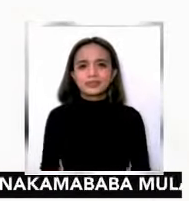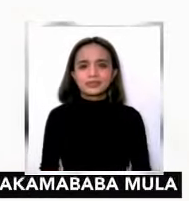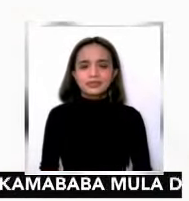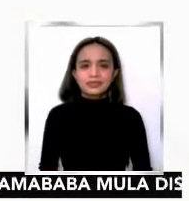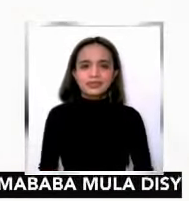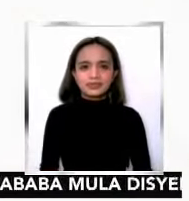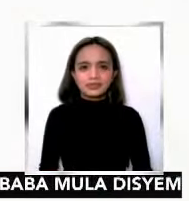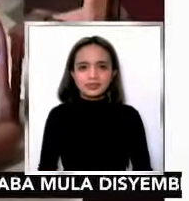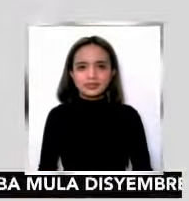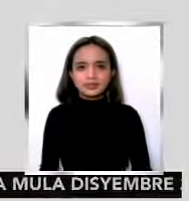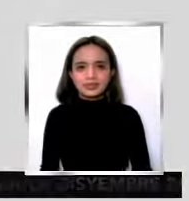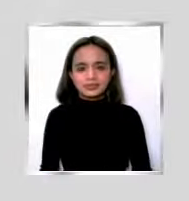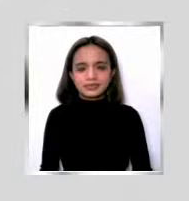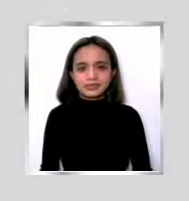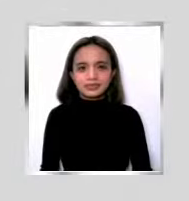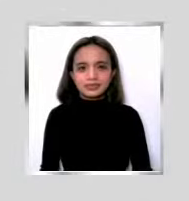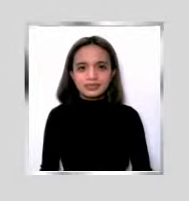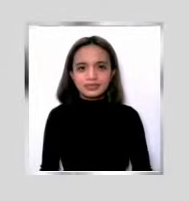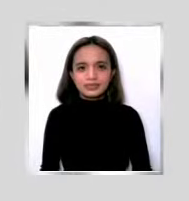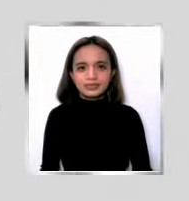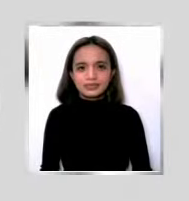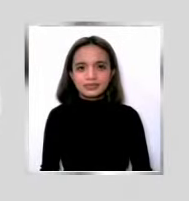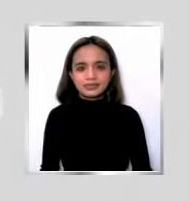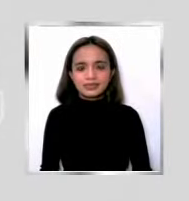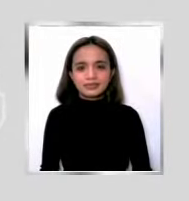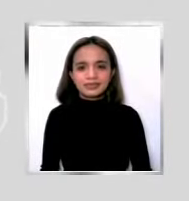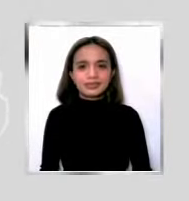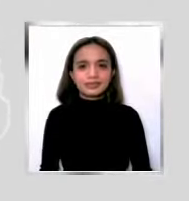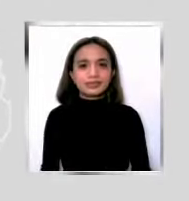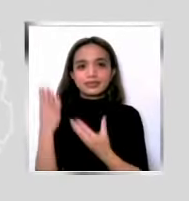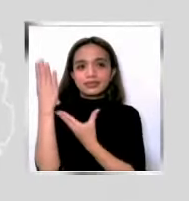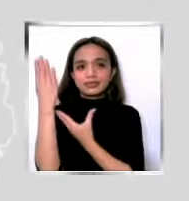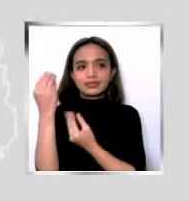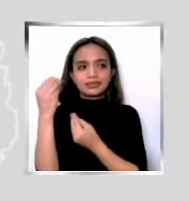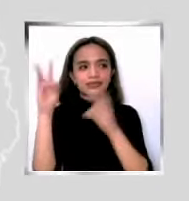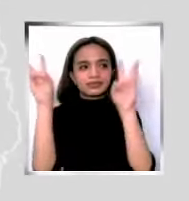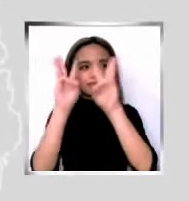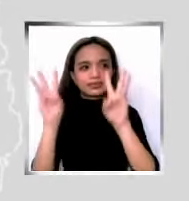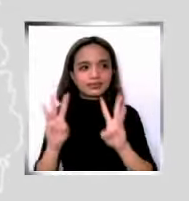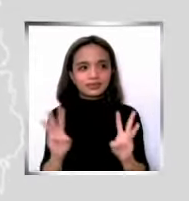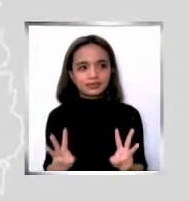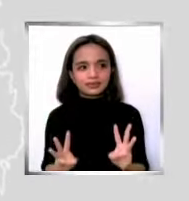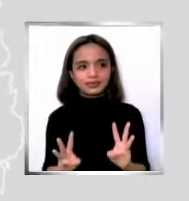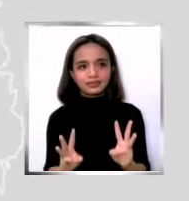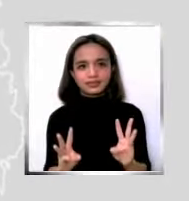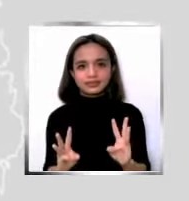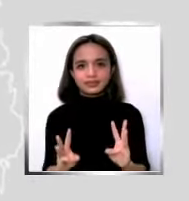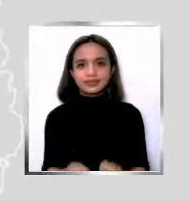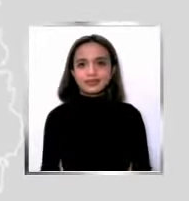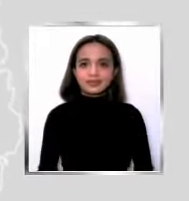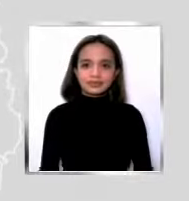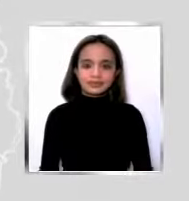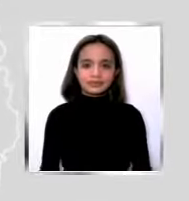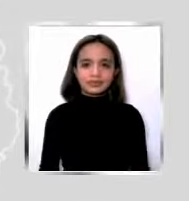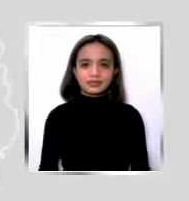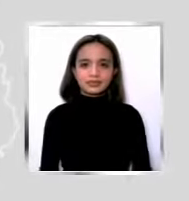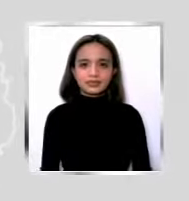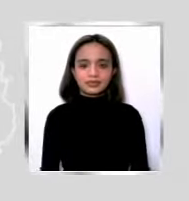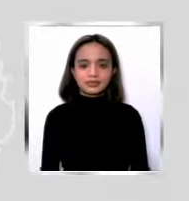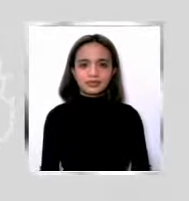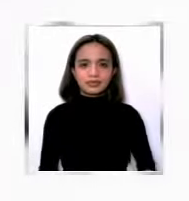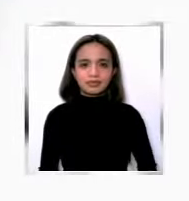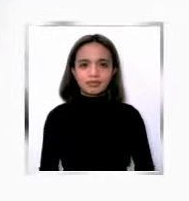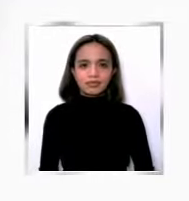oras. Ang ulat panahon ni GMA resident meteorologist Nathaniel Mangtani